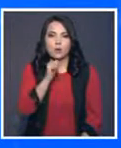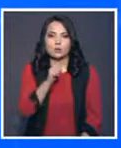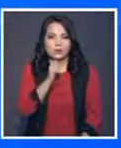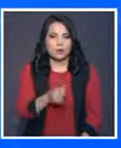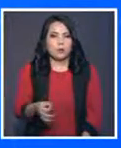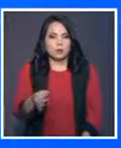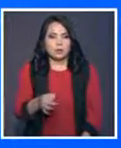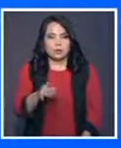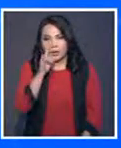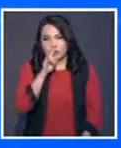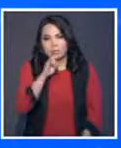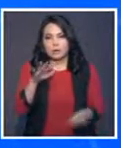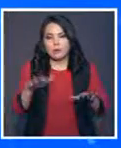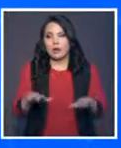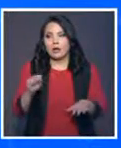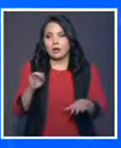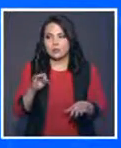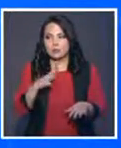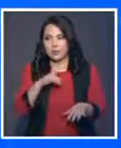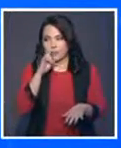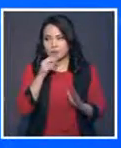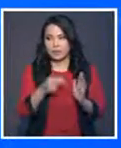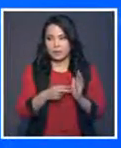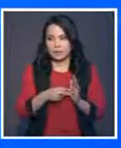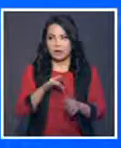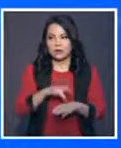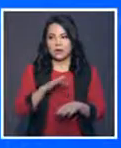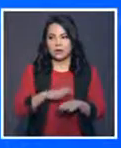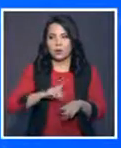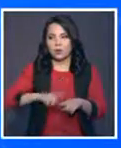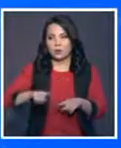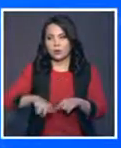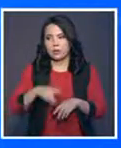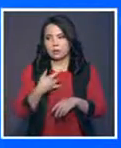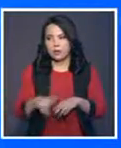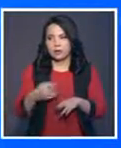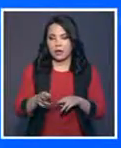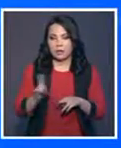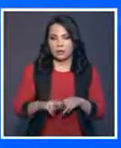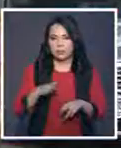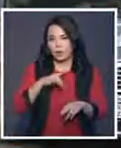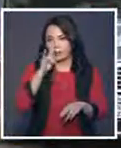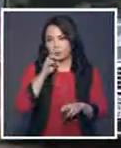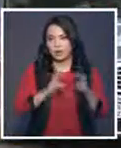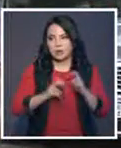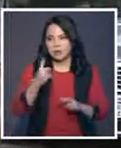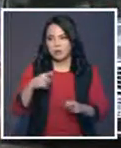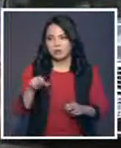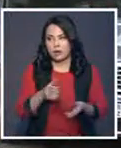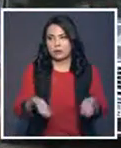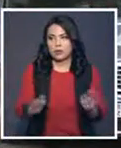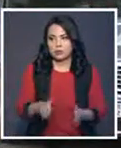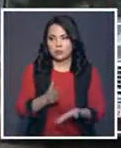Қостанайдағы жанармай бекеттерінде АИ-80 маркалы бензин таусылуға жақын. Қазір облыста осы мұнай өнімінің бір аптаға ғана жететін қоры